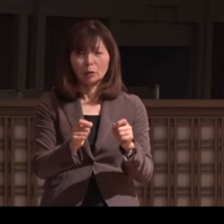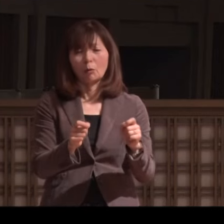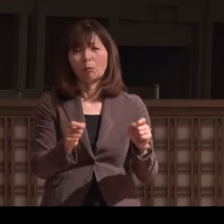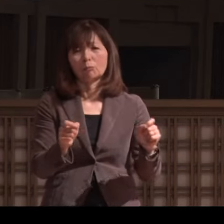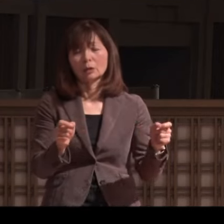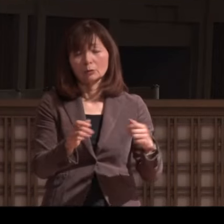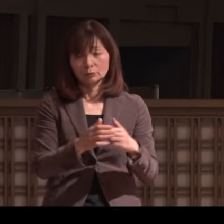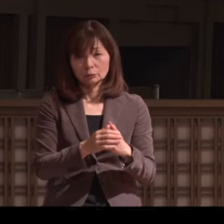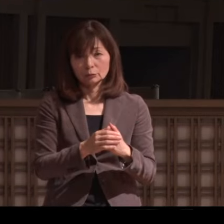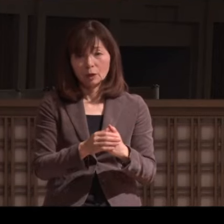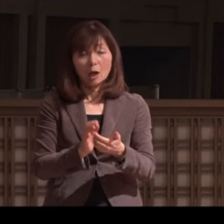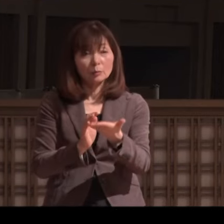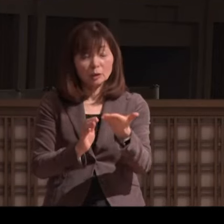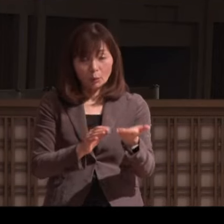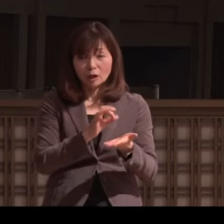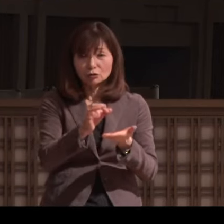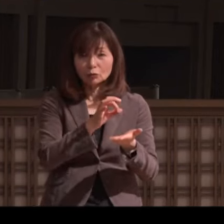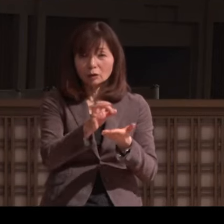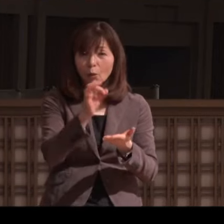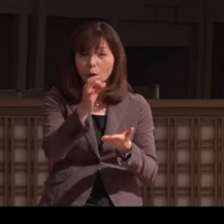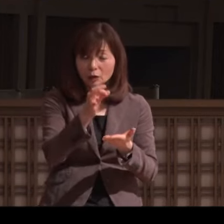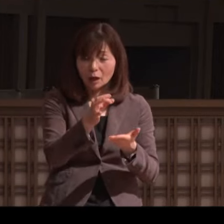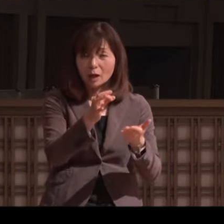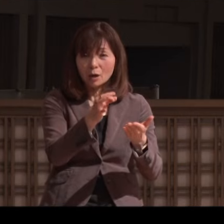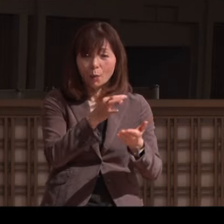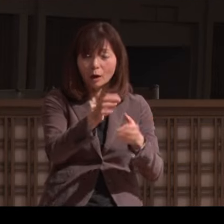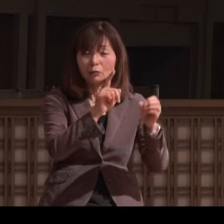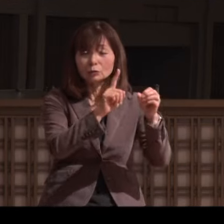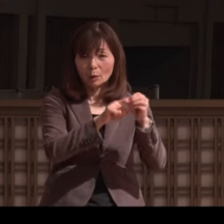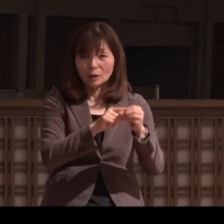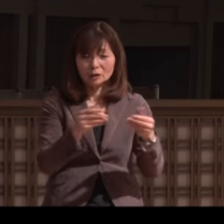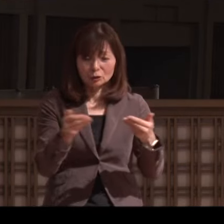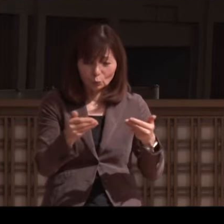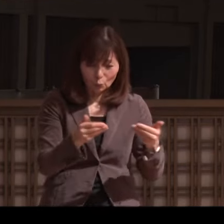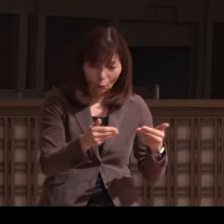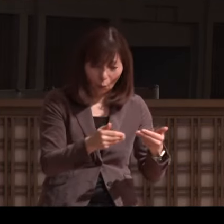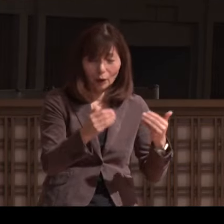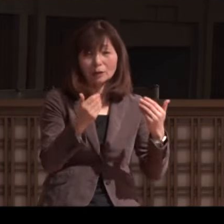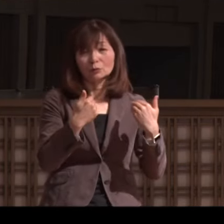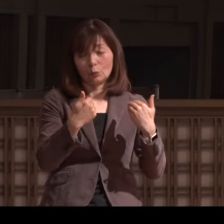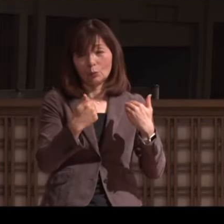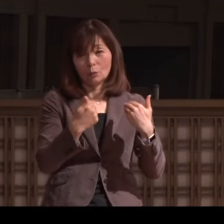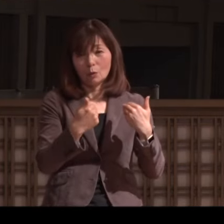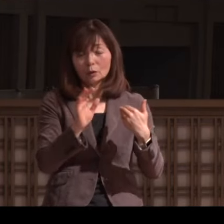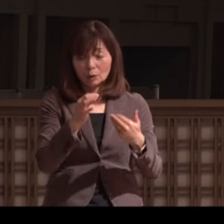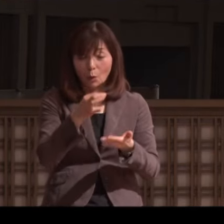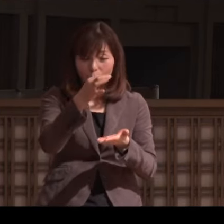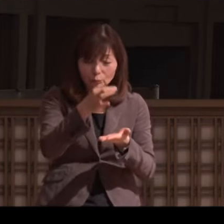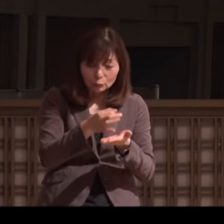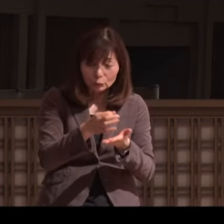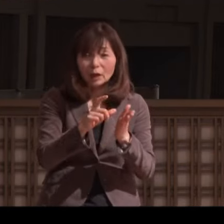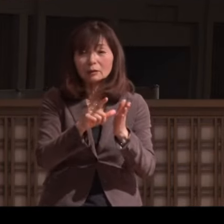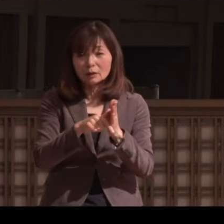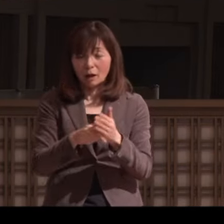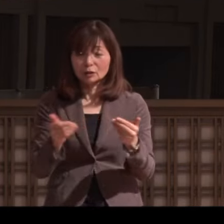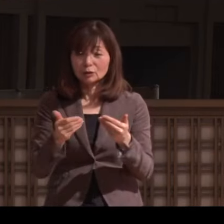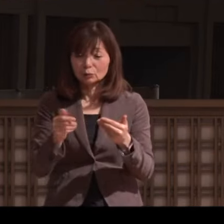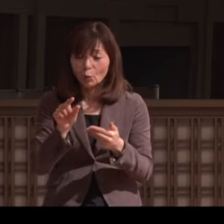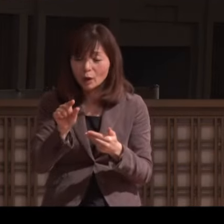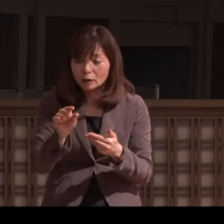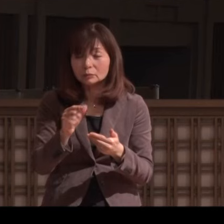使ったお金の支払いのために働かなきゃいけないわけですから使うお金を下げることができればそんなに働かなくて良くなるんでそんなに